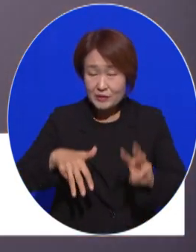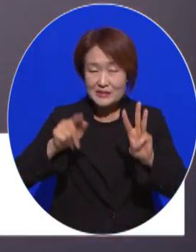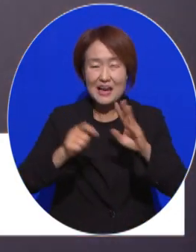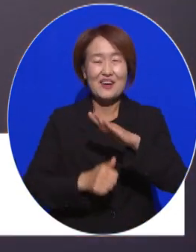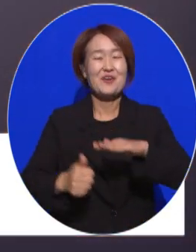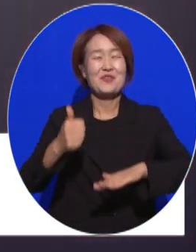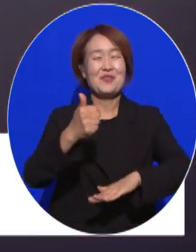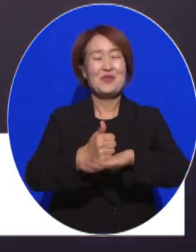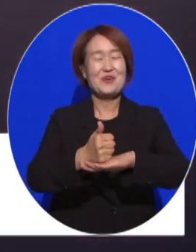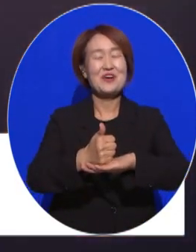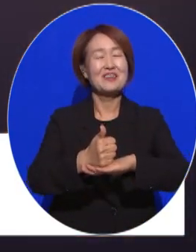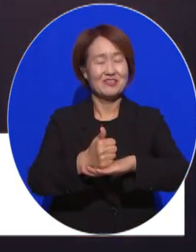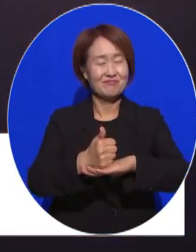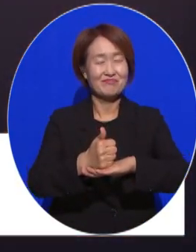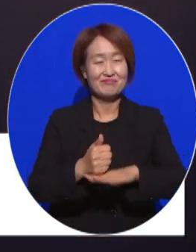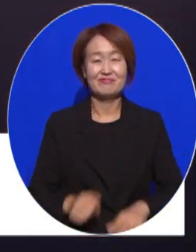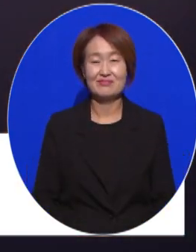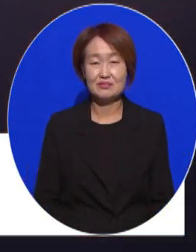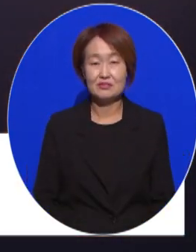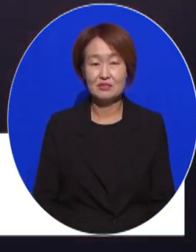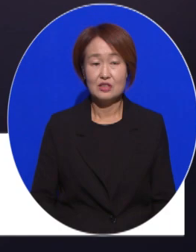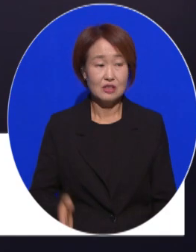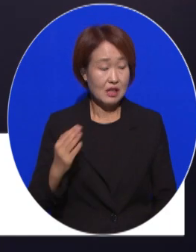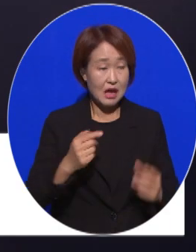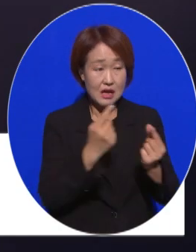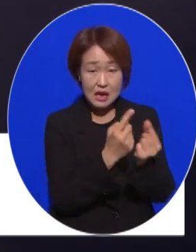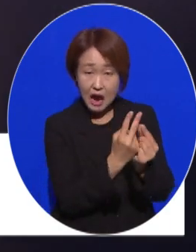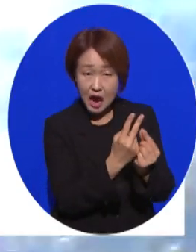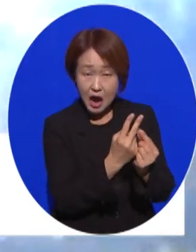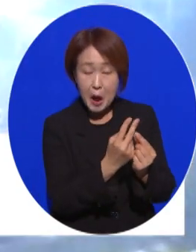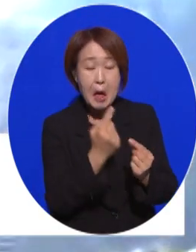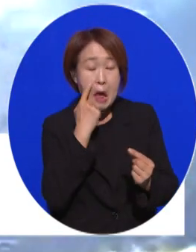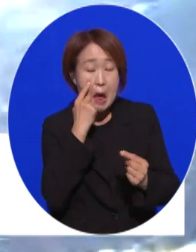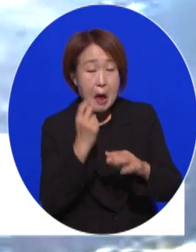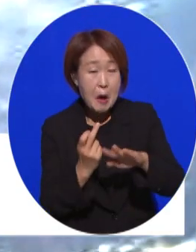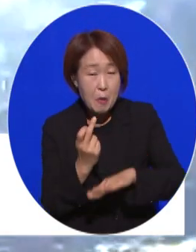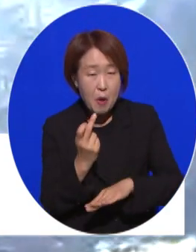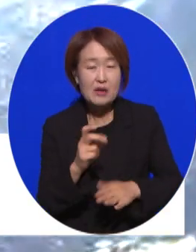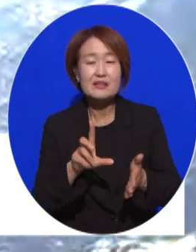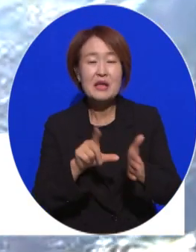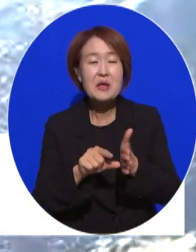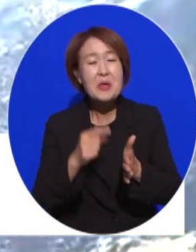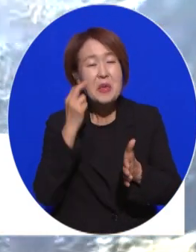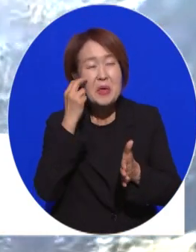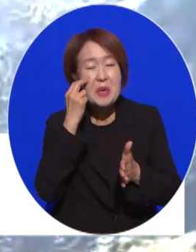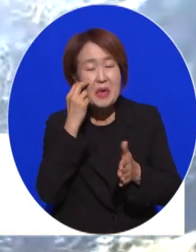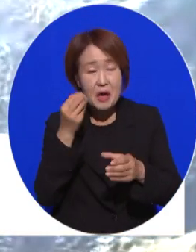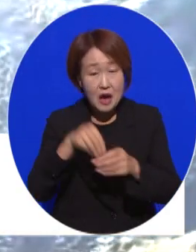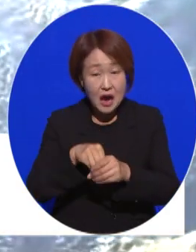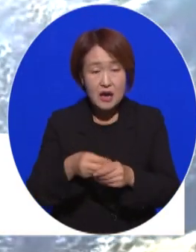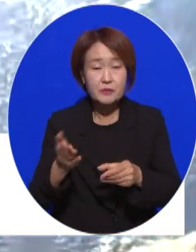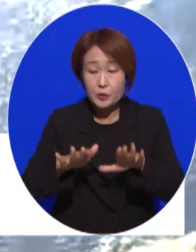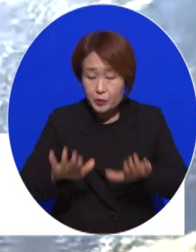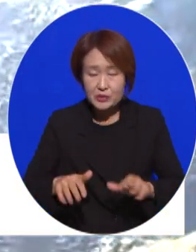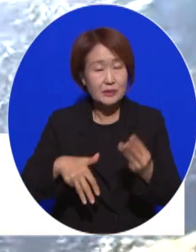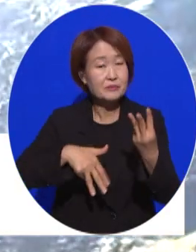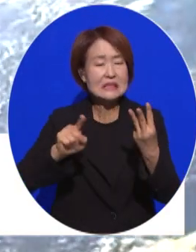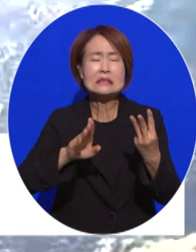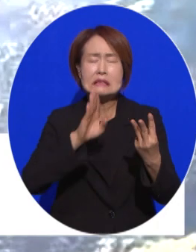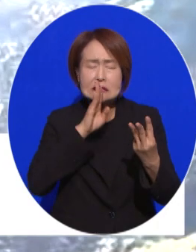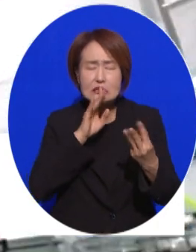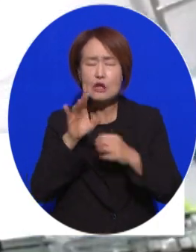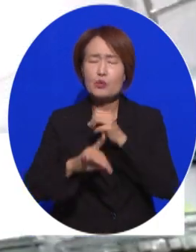성공한 겁니다 국방부는 지난 두 번의 시험 발사 때는 더미 위성을 탑재했지만 이번에는 실제 위성을 탑재했다고